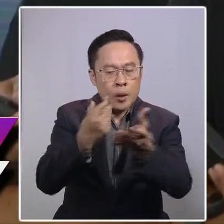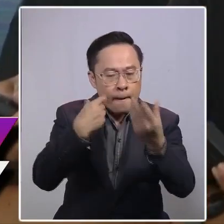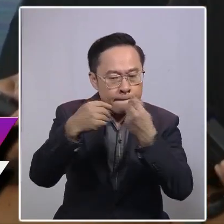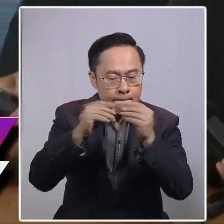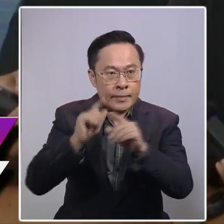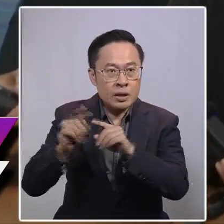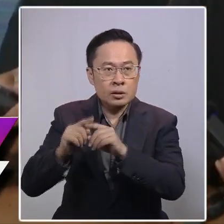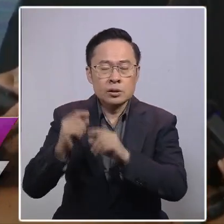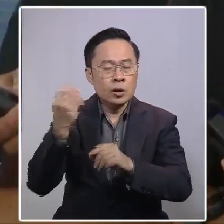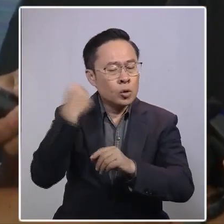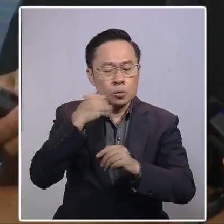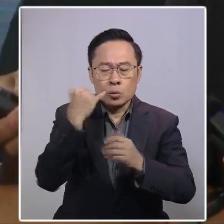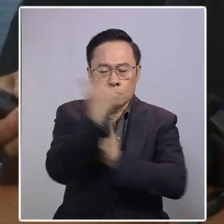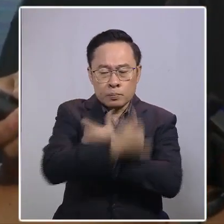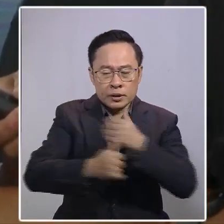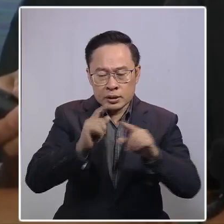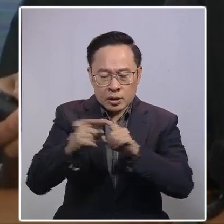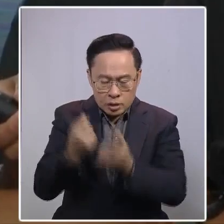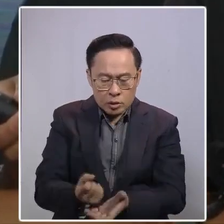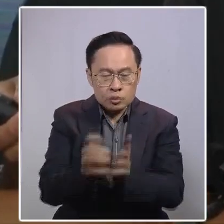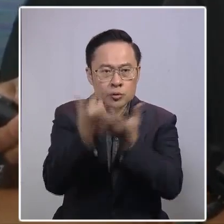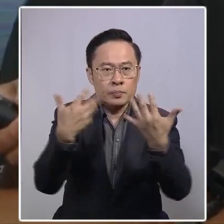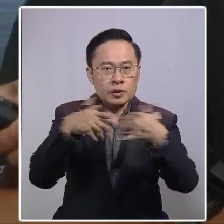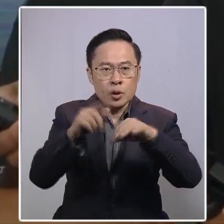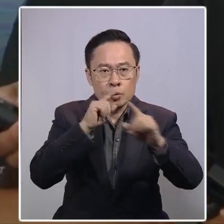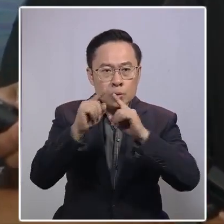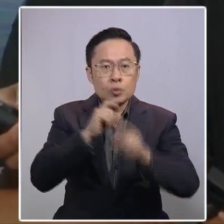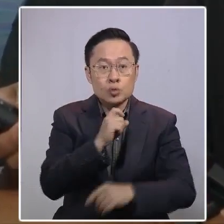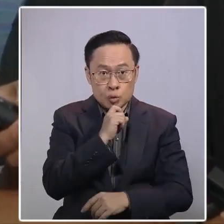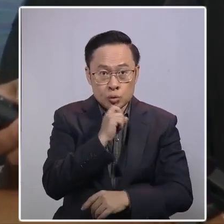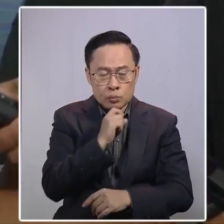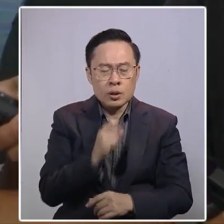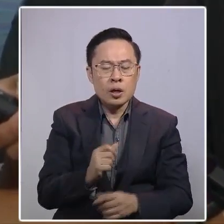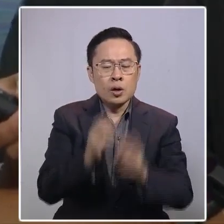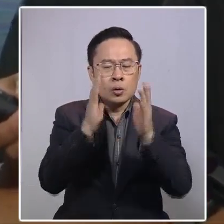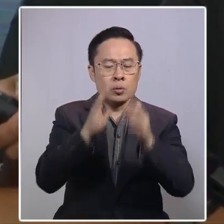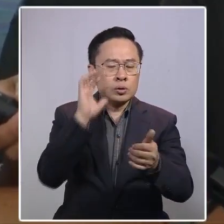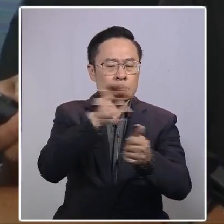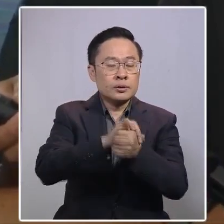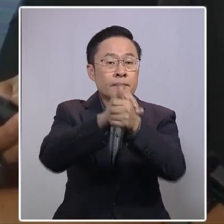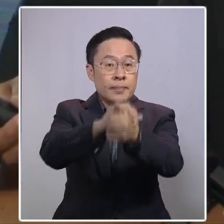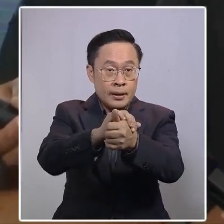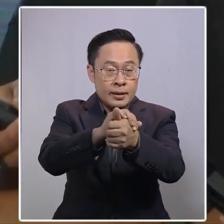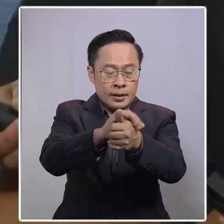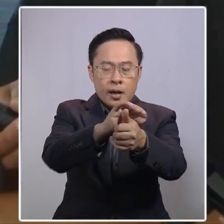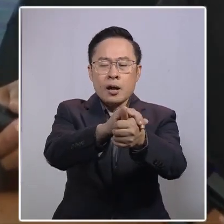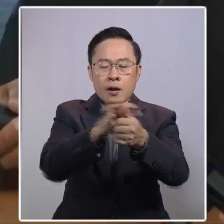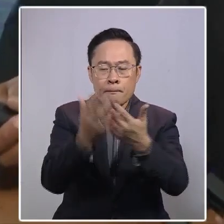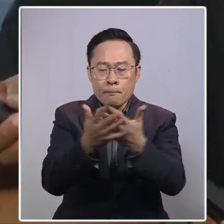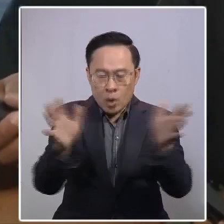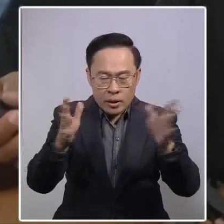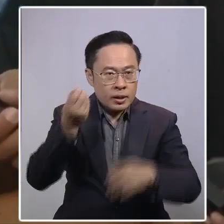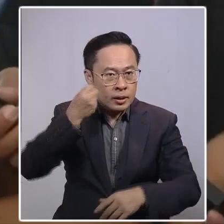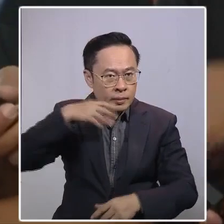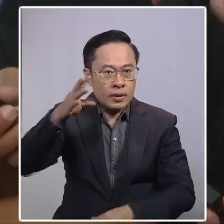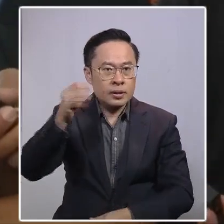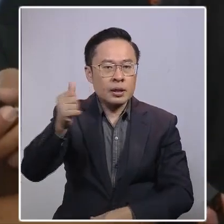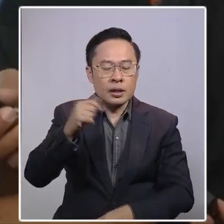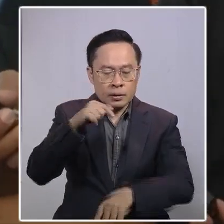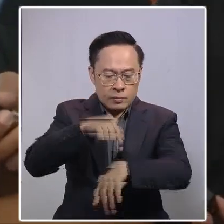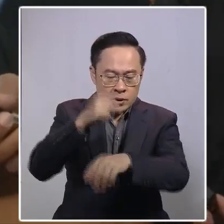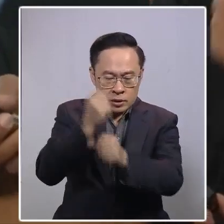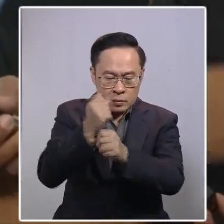ดำเนินการเช่นเดิมนะครับที่จะให้ตัวประกันเนี่ยสามารถที่จะหลุดออกมาจากกาซานะครับได้ออกมาโดยเร็ว